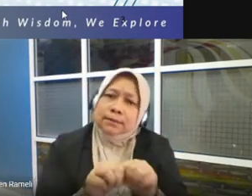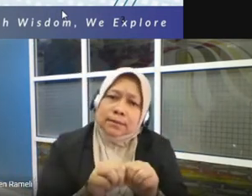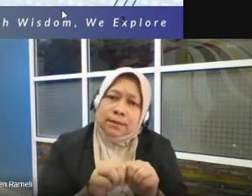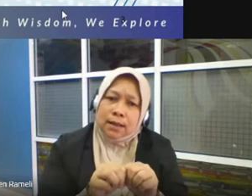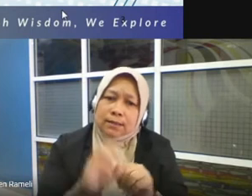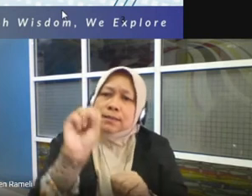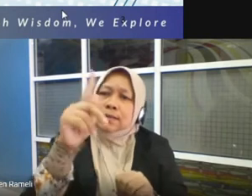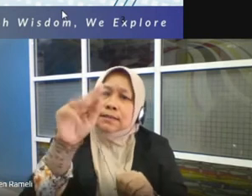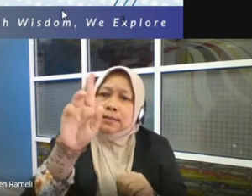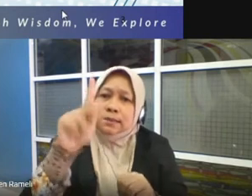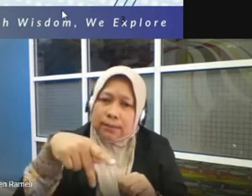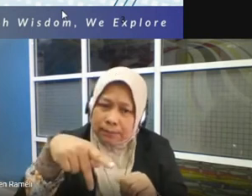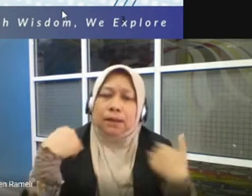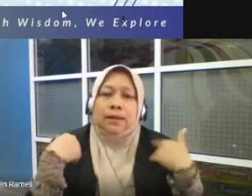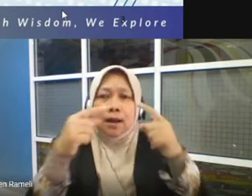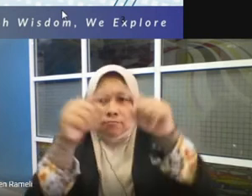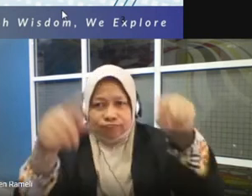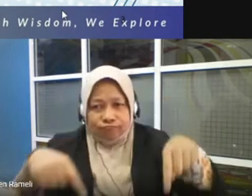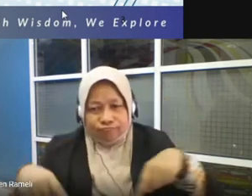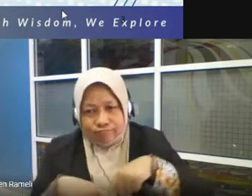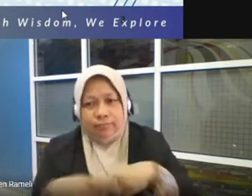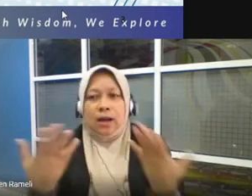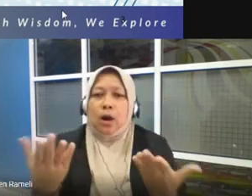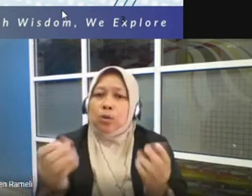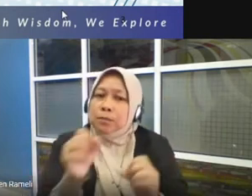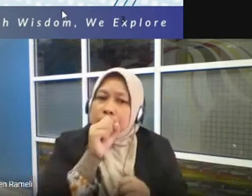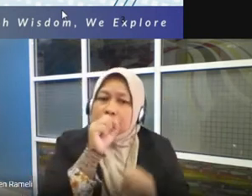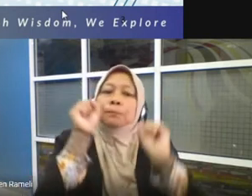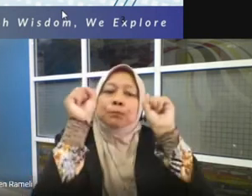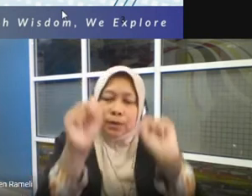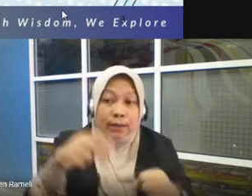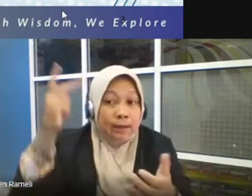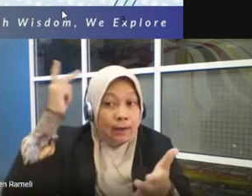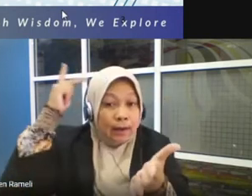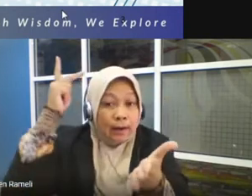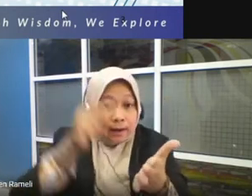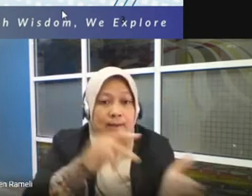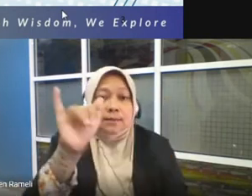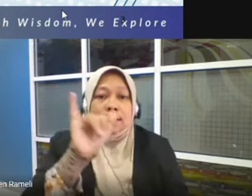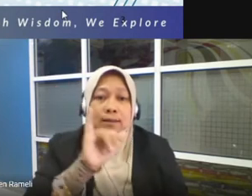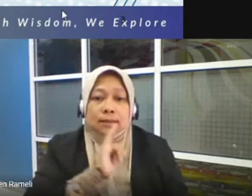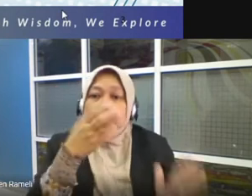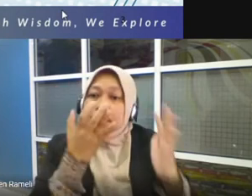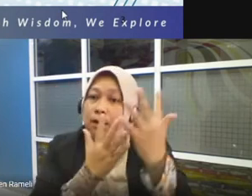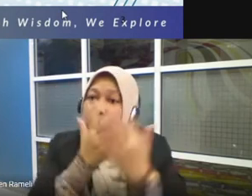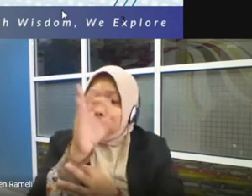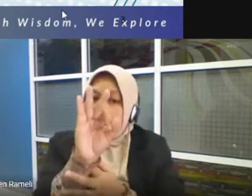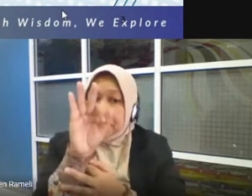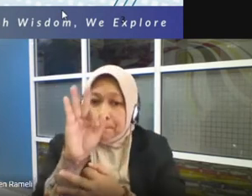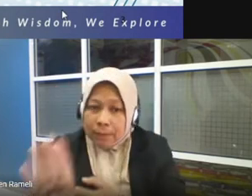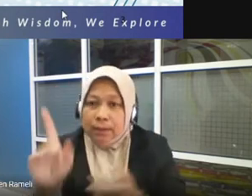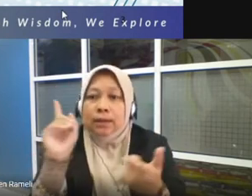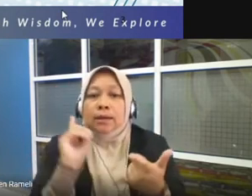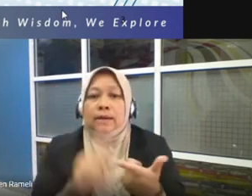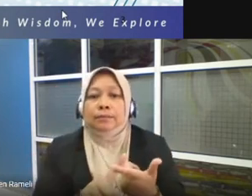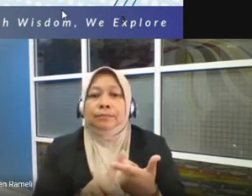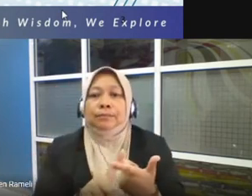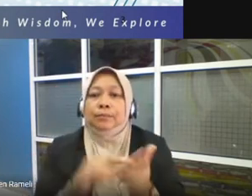skrip saya, skrip pengacara majlis, bolehlah kenali saya melalui Facebook page saya, MC Diva